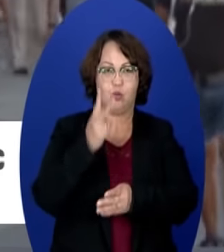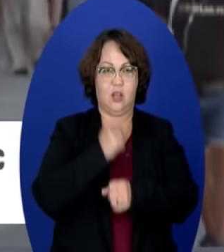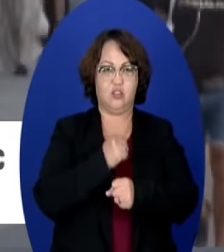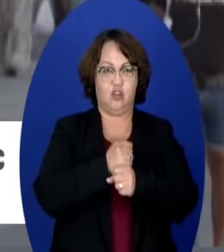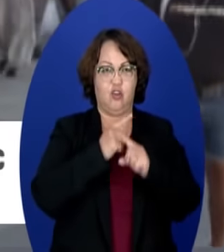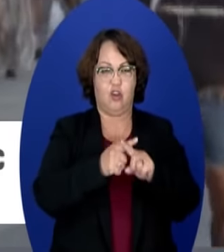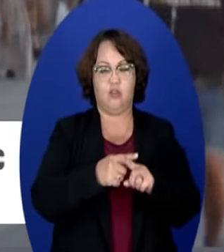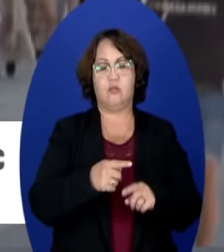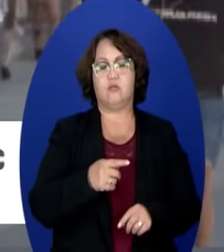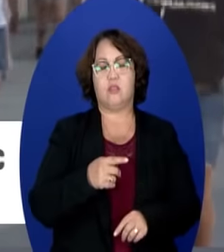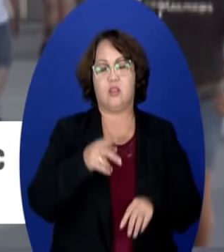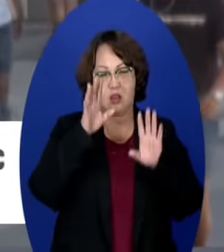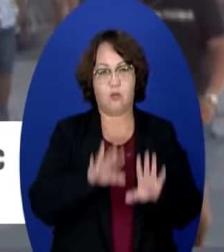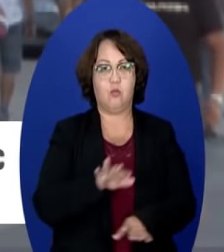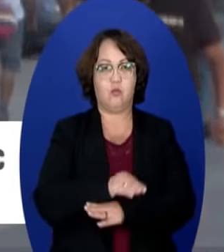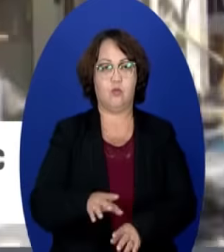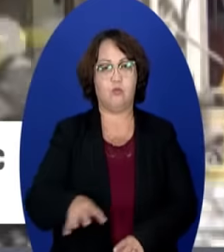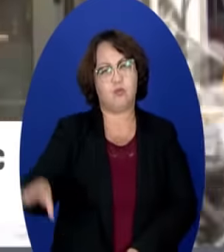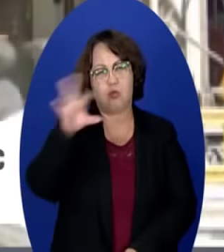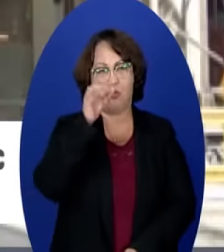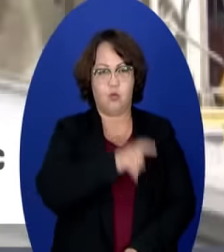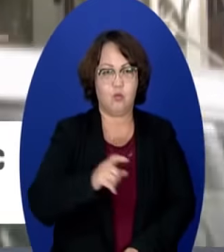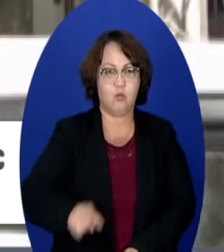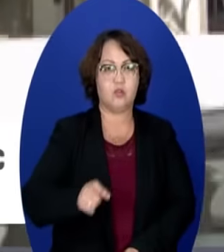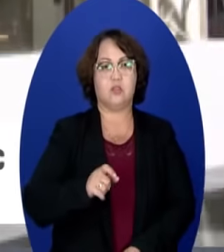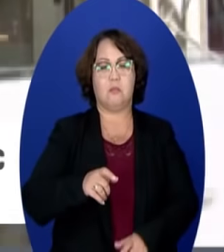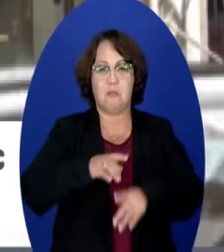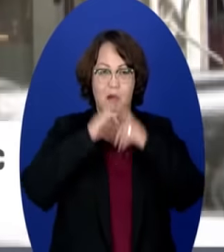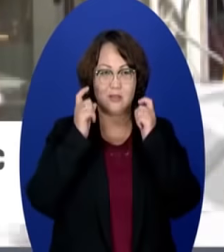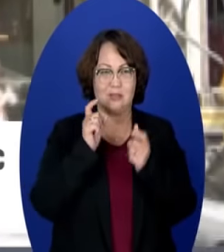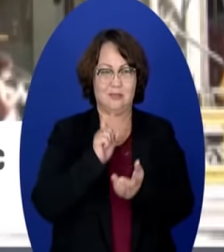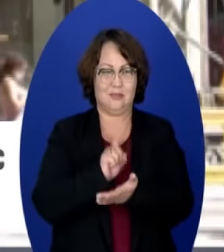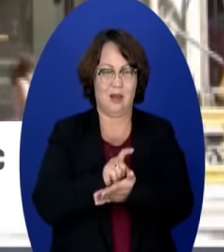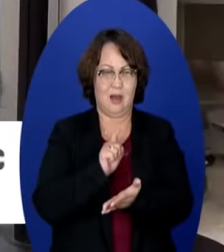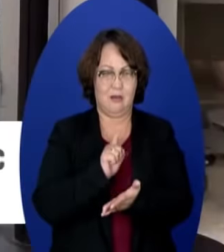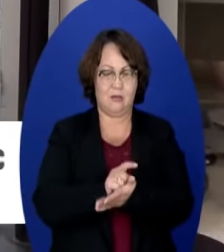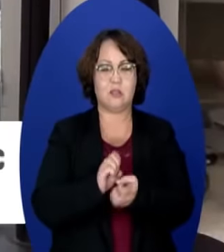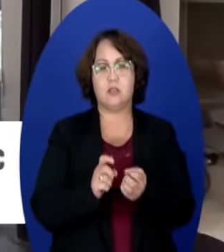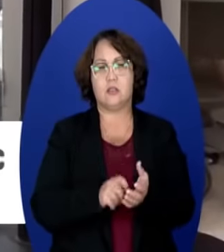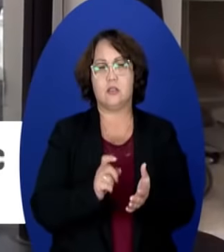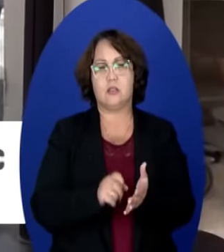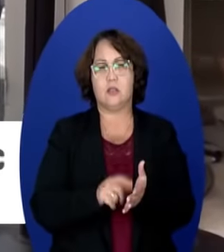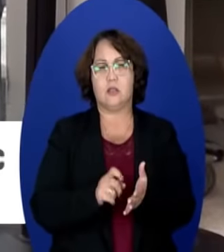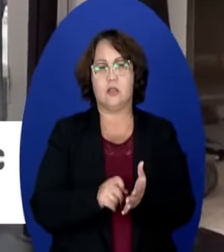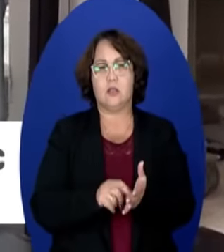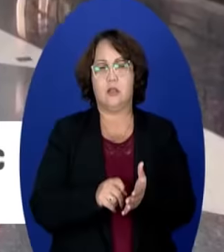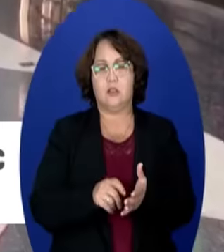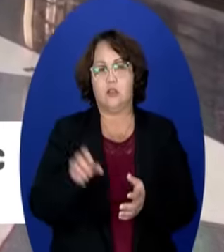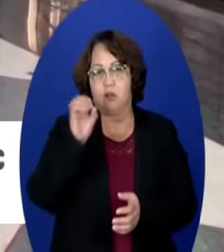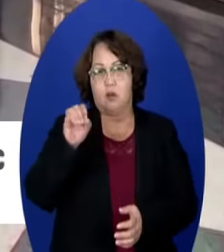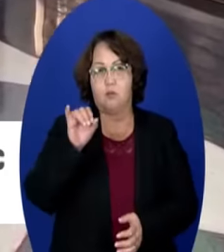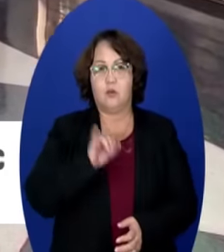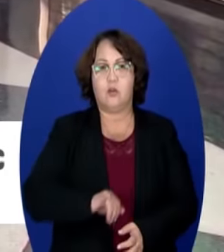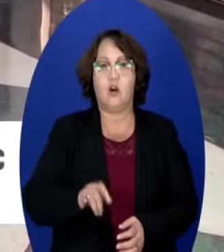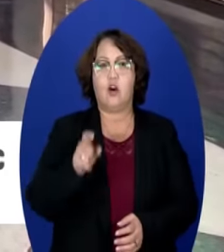бол нэм гаргаас эхлэн мужийн бүх хүн ам олон нийтийн газар заавал амны хаалт зөөх ёстой болж байна. Европ холбоо гадаад хилээ нээх улс